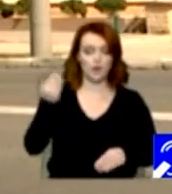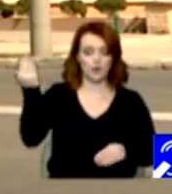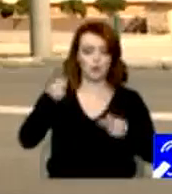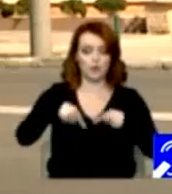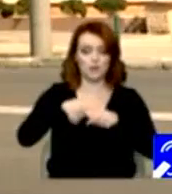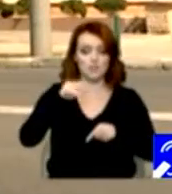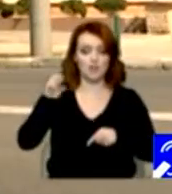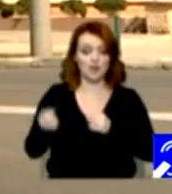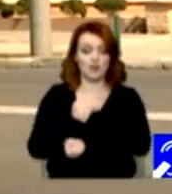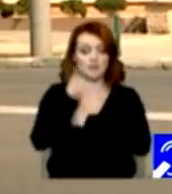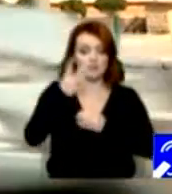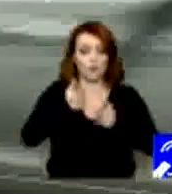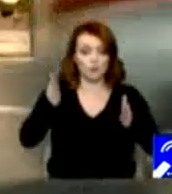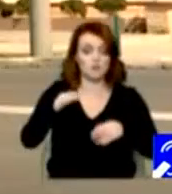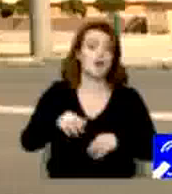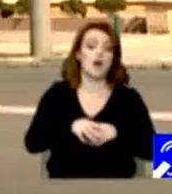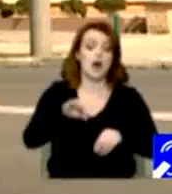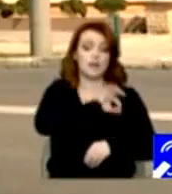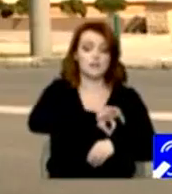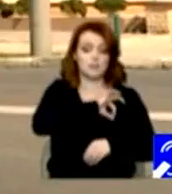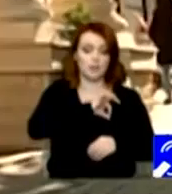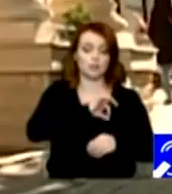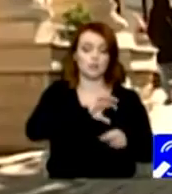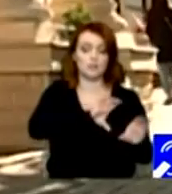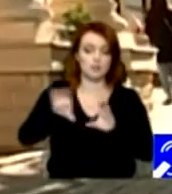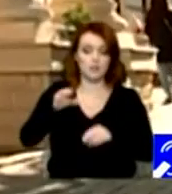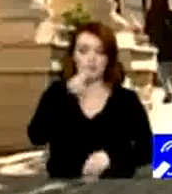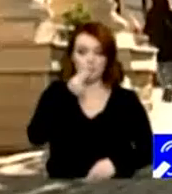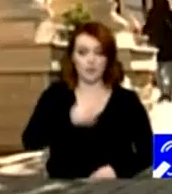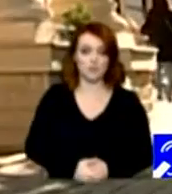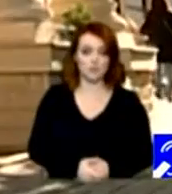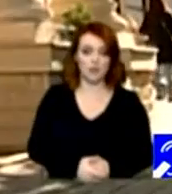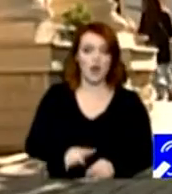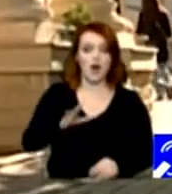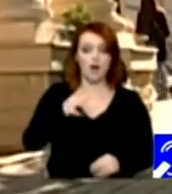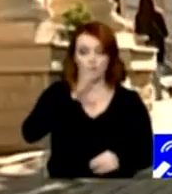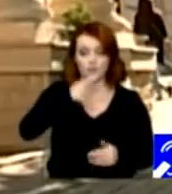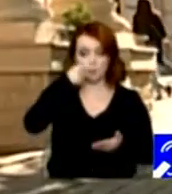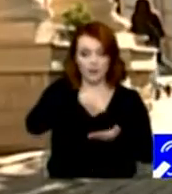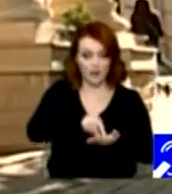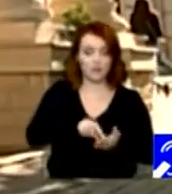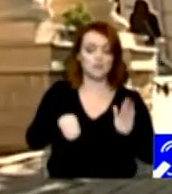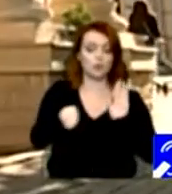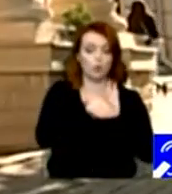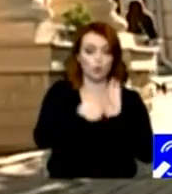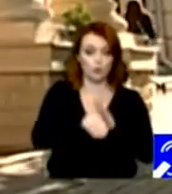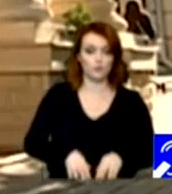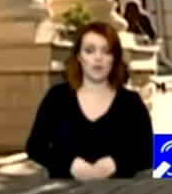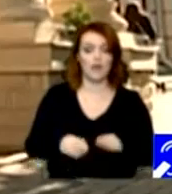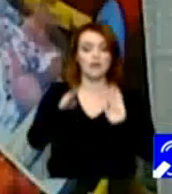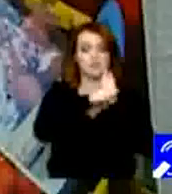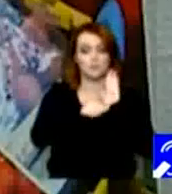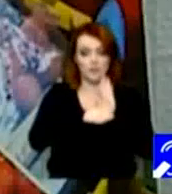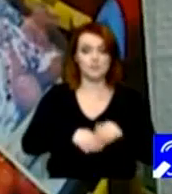scos la iveală că tot mai mulți inspectori ai agenției naționale pentru siguranța alimentelor au fost implicați în fapte de corupție lista